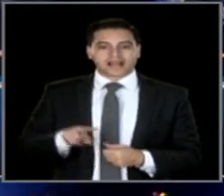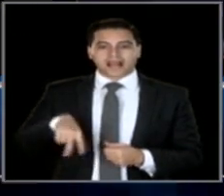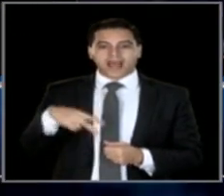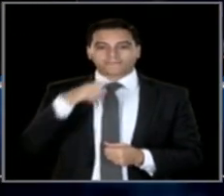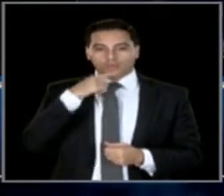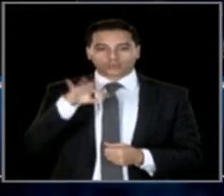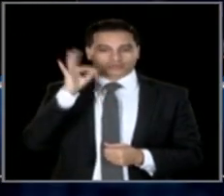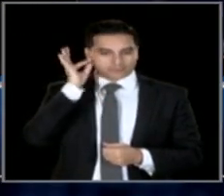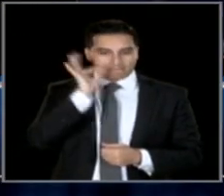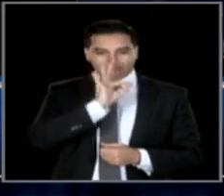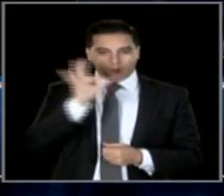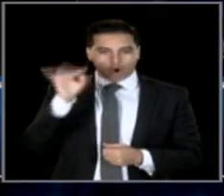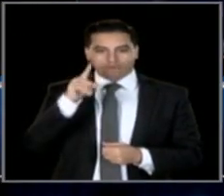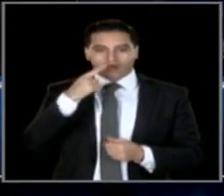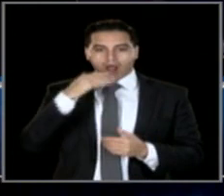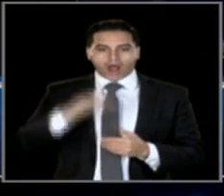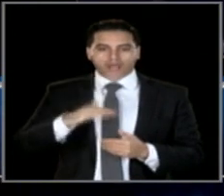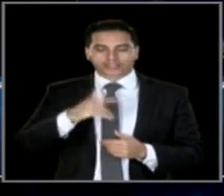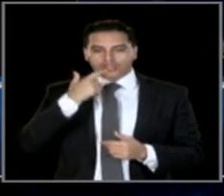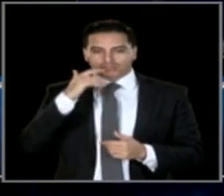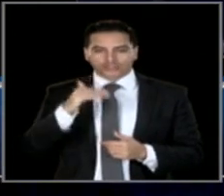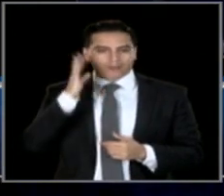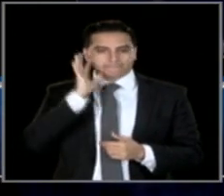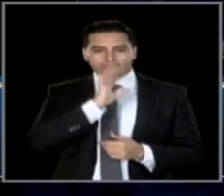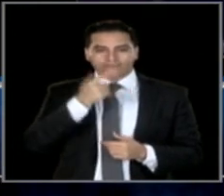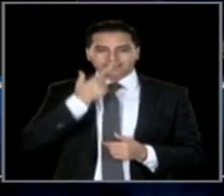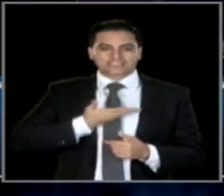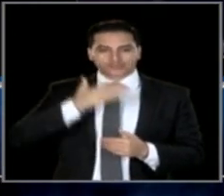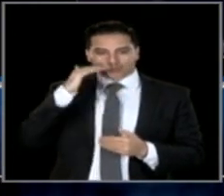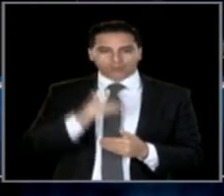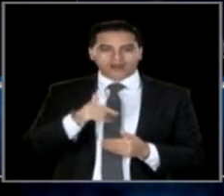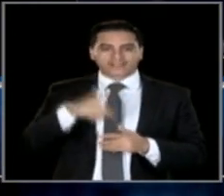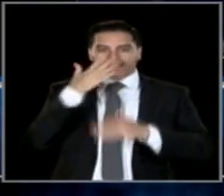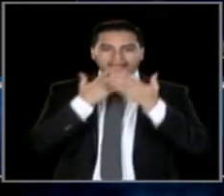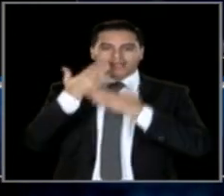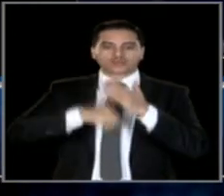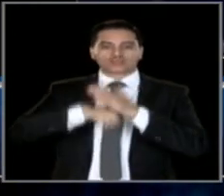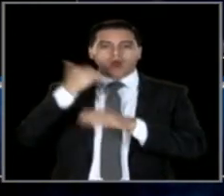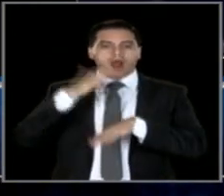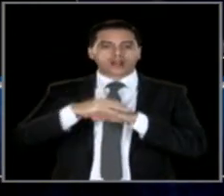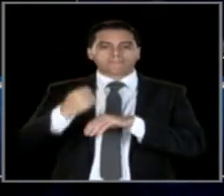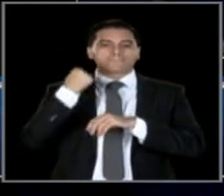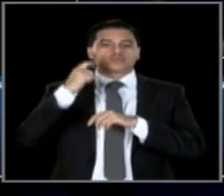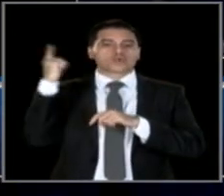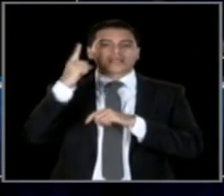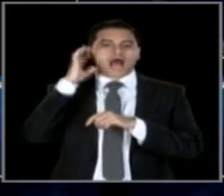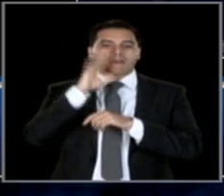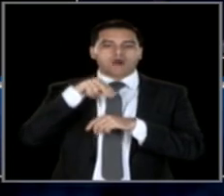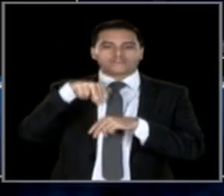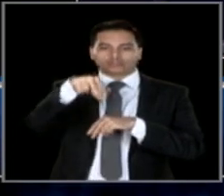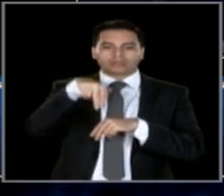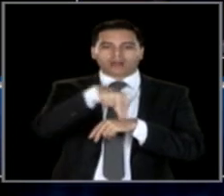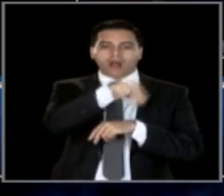لاعب روسي هو أصغر شخص في التاريخ يفوز ببطولة العالم